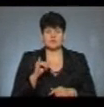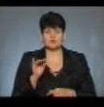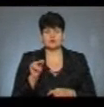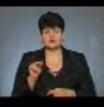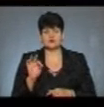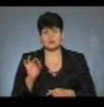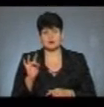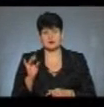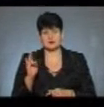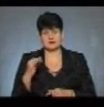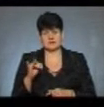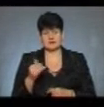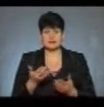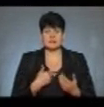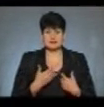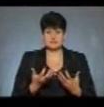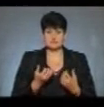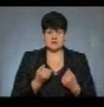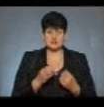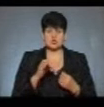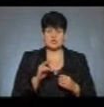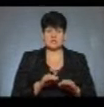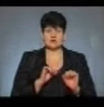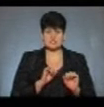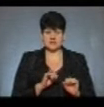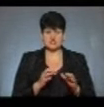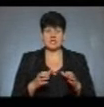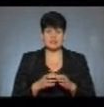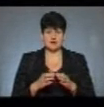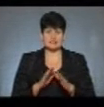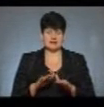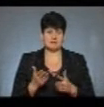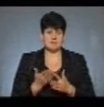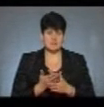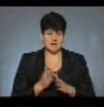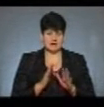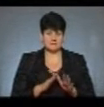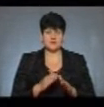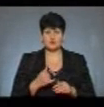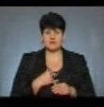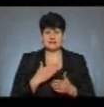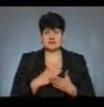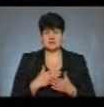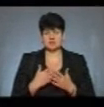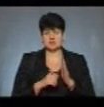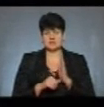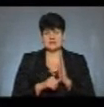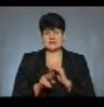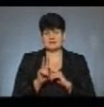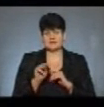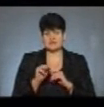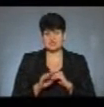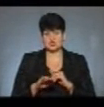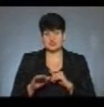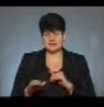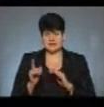Чорний. У нас, якщо взяти соціально захищені категорії, чи там діти, які мають певні пільги, у нас є понад 62 тисячі таких